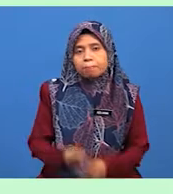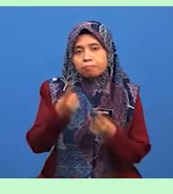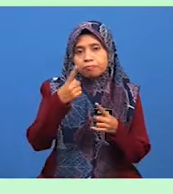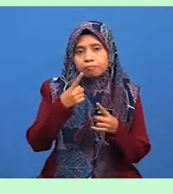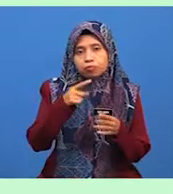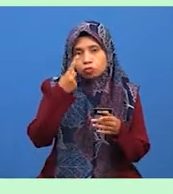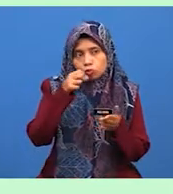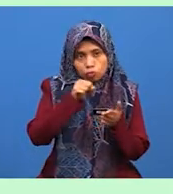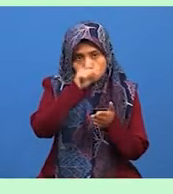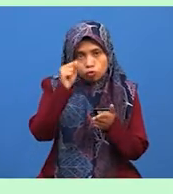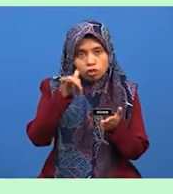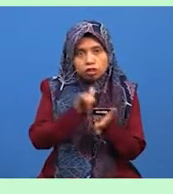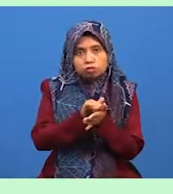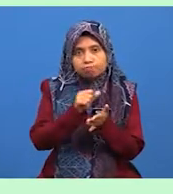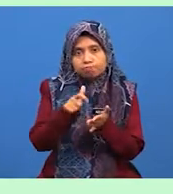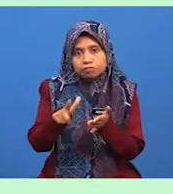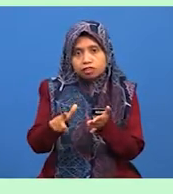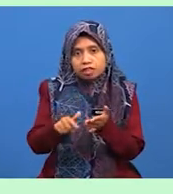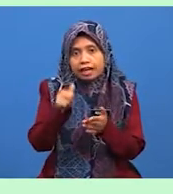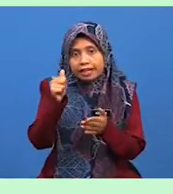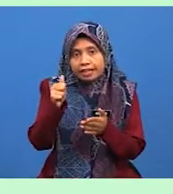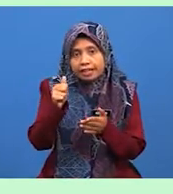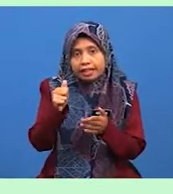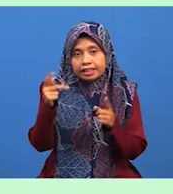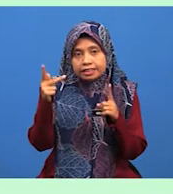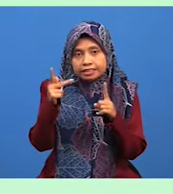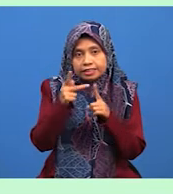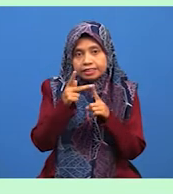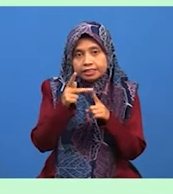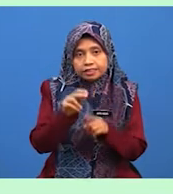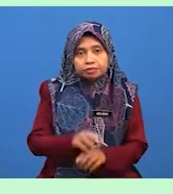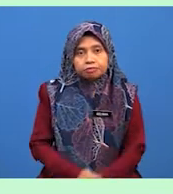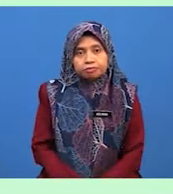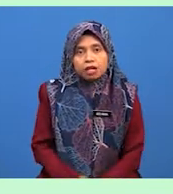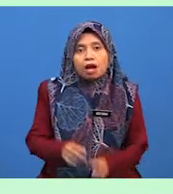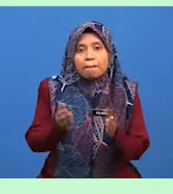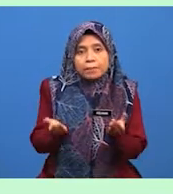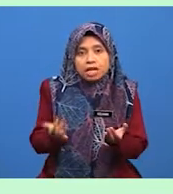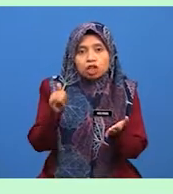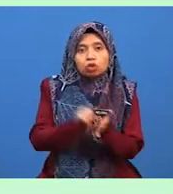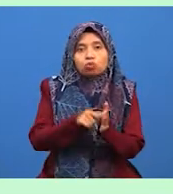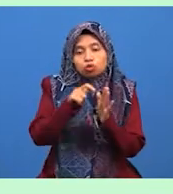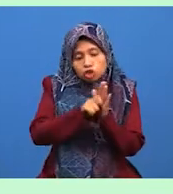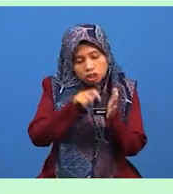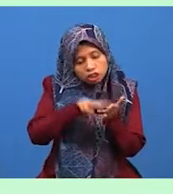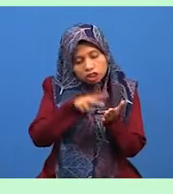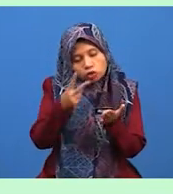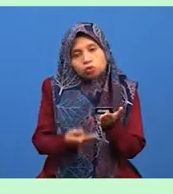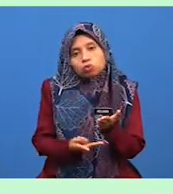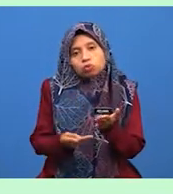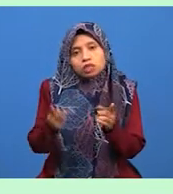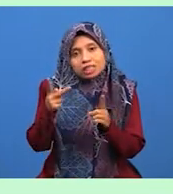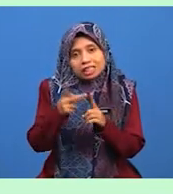Jawapan bagi soalan ke-8 ialah A. Ke. Pinggan itu